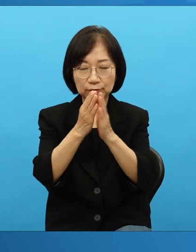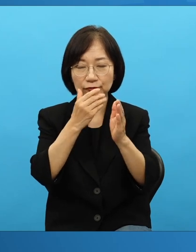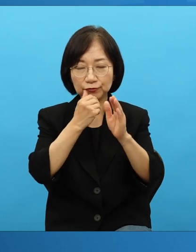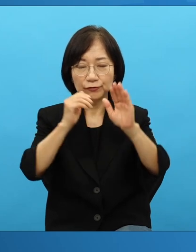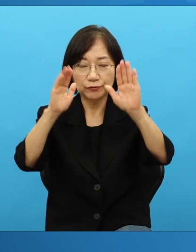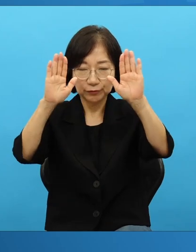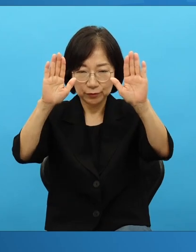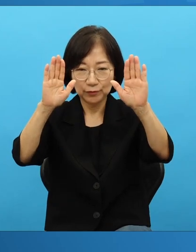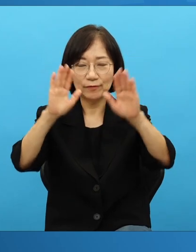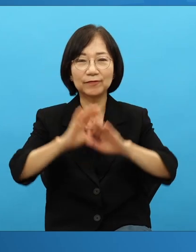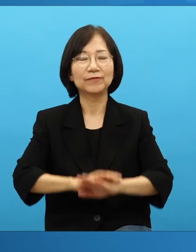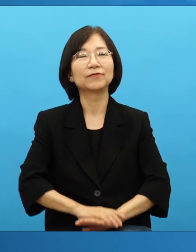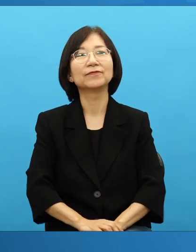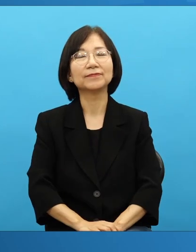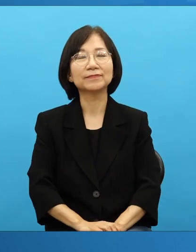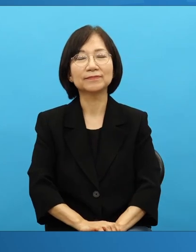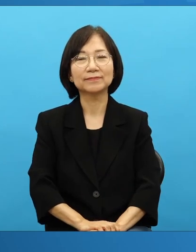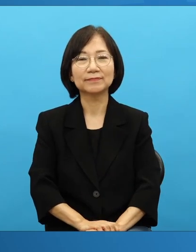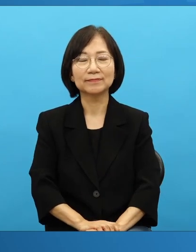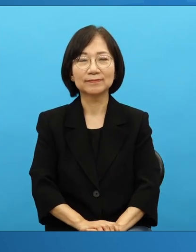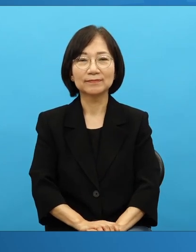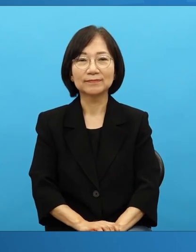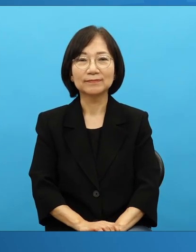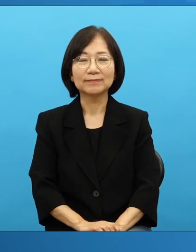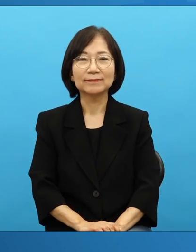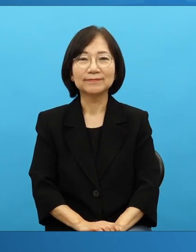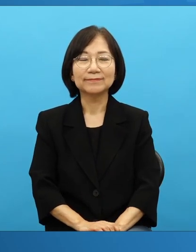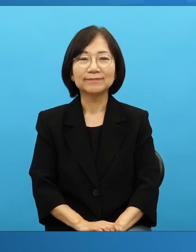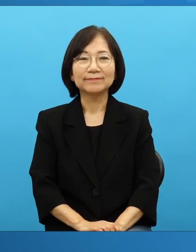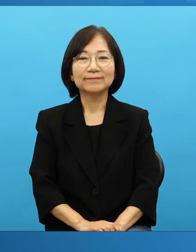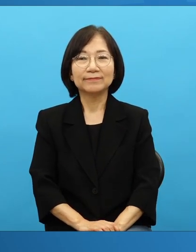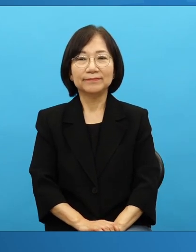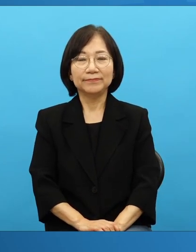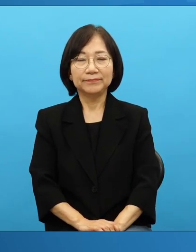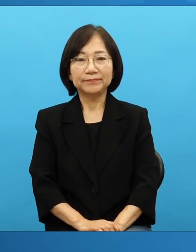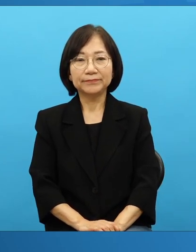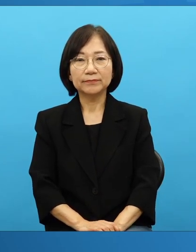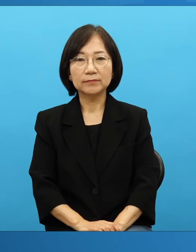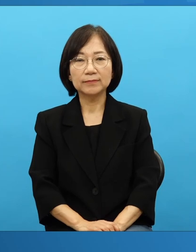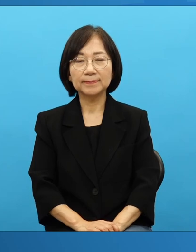축도함으로 예배 마치겠습니다. 请全体起立，我们一同献上 Remnant